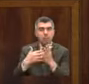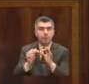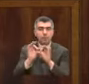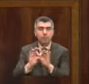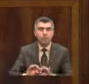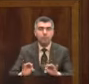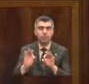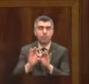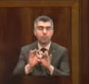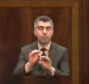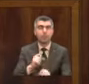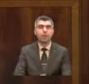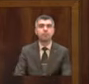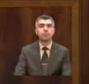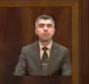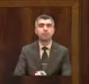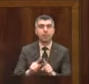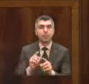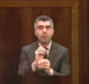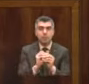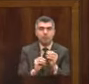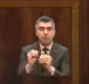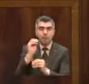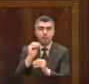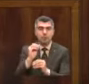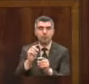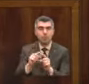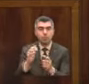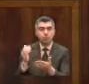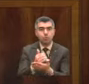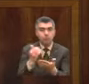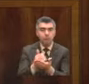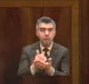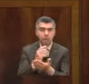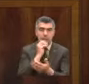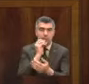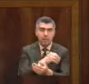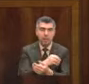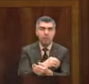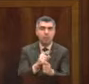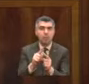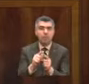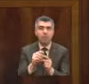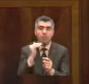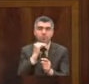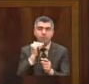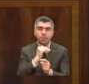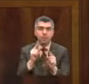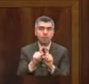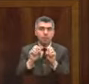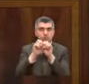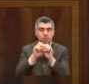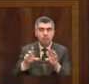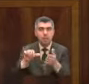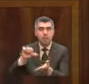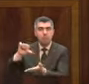خاصة فيما يتعلق بالرفع من نسبة جمع النفايات وتثمينها وتسريع وثيرة تعميم المطارح